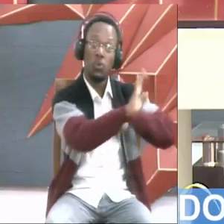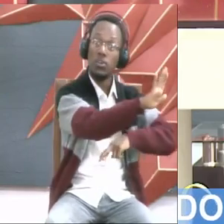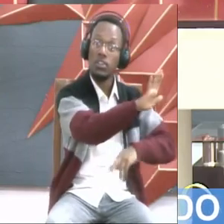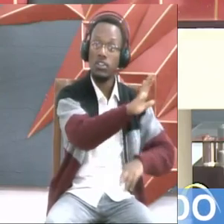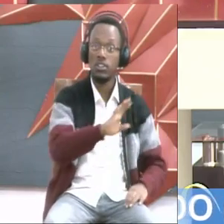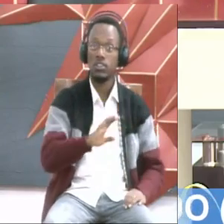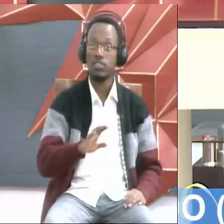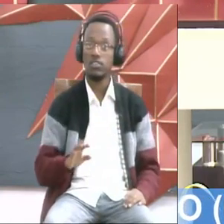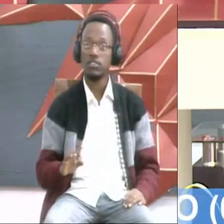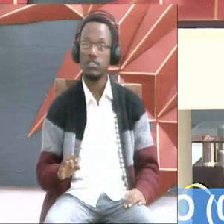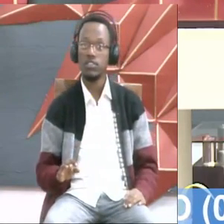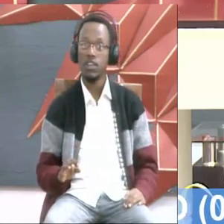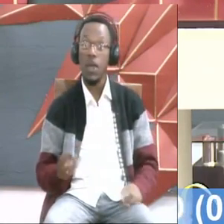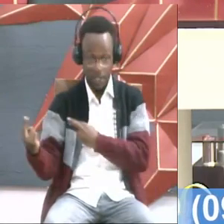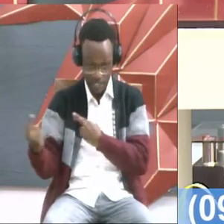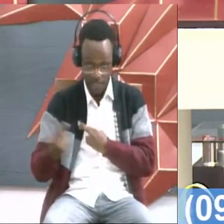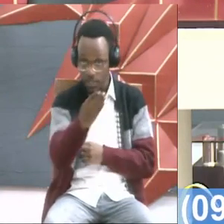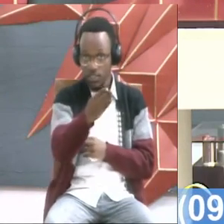bose